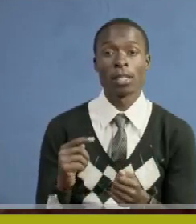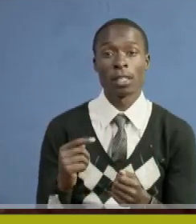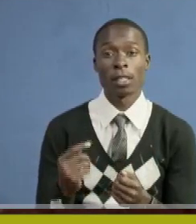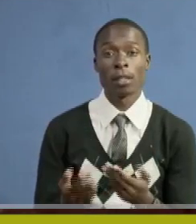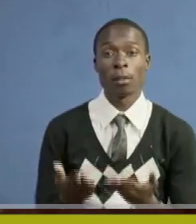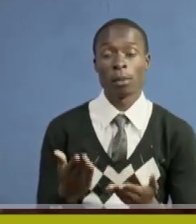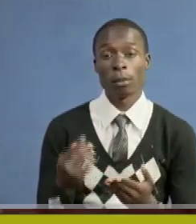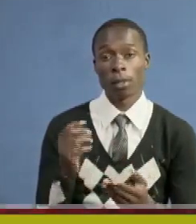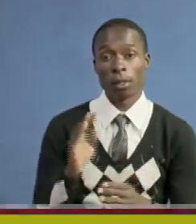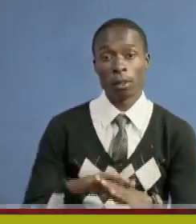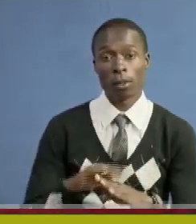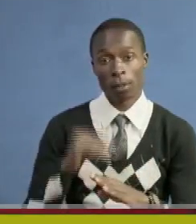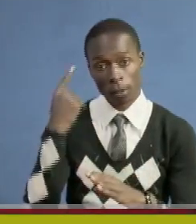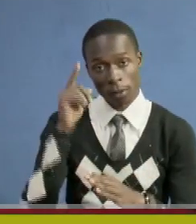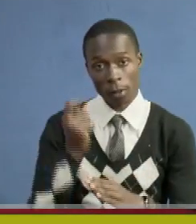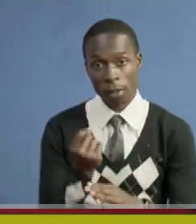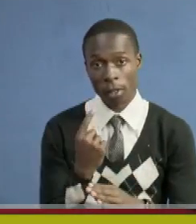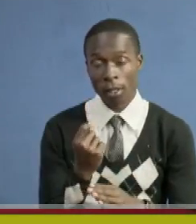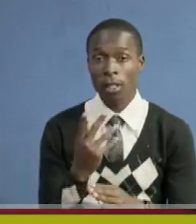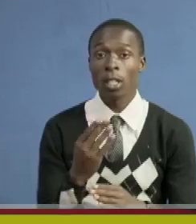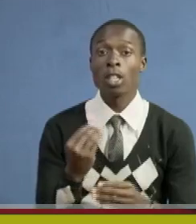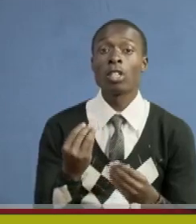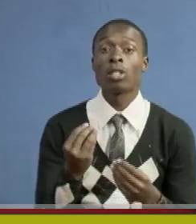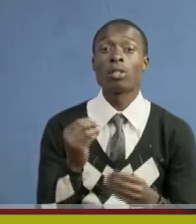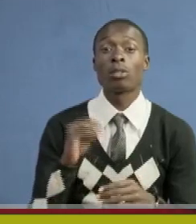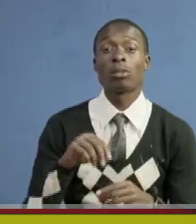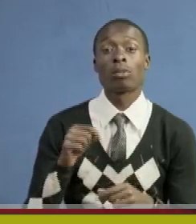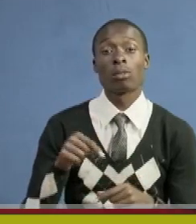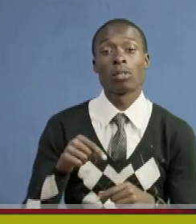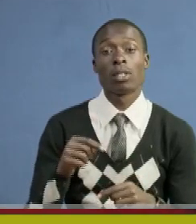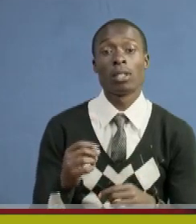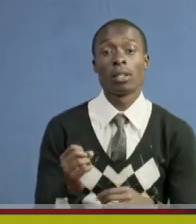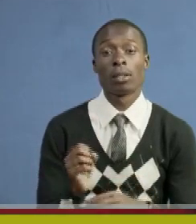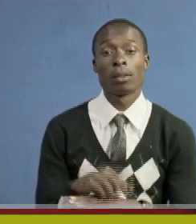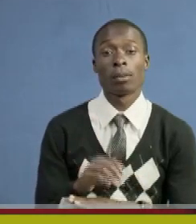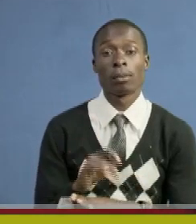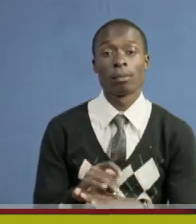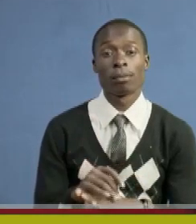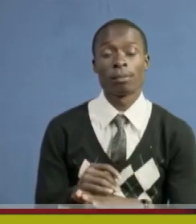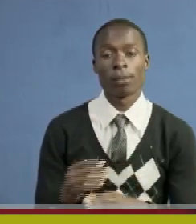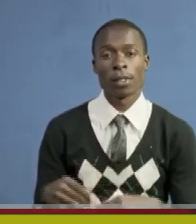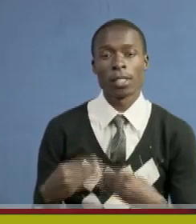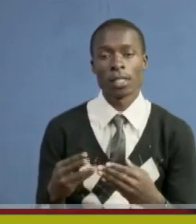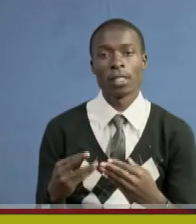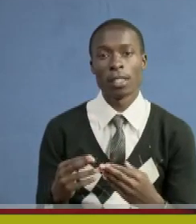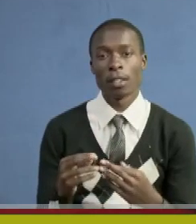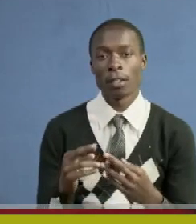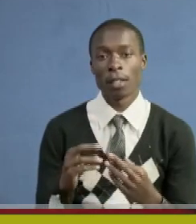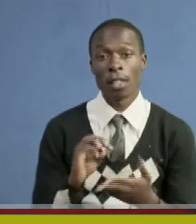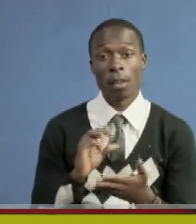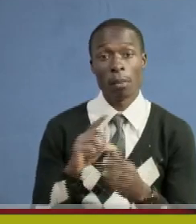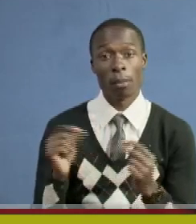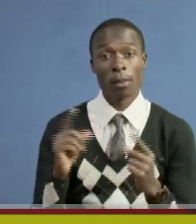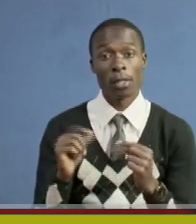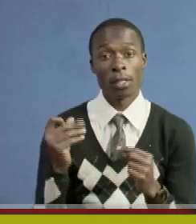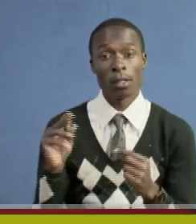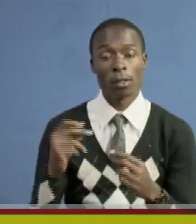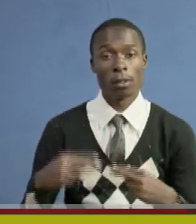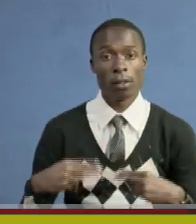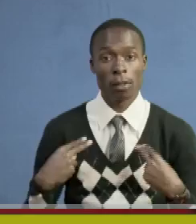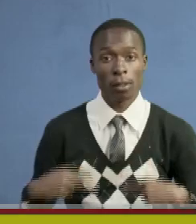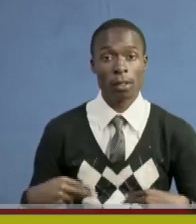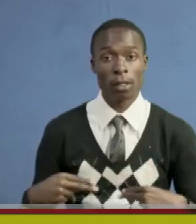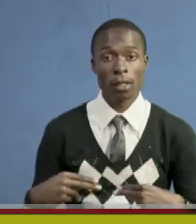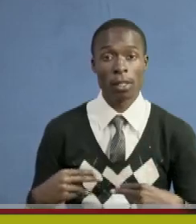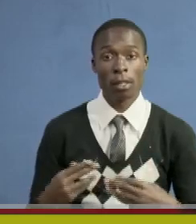umma. Today in the morning I wrote to the Ministry of Health so that again they can